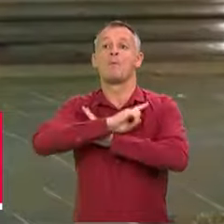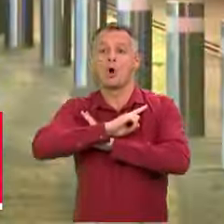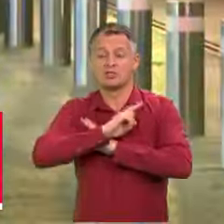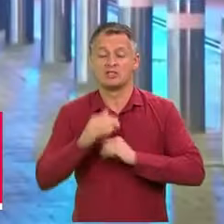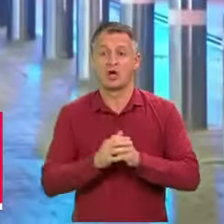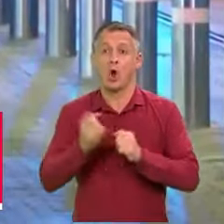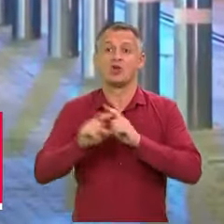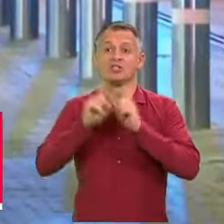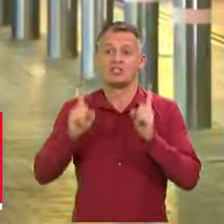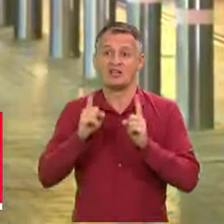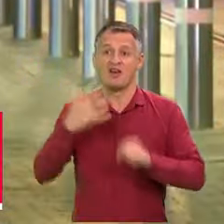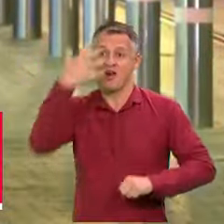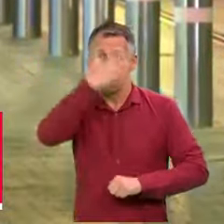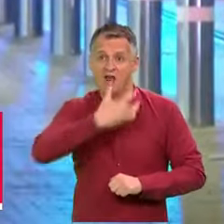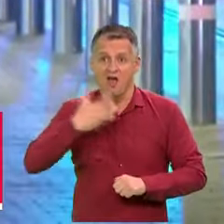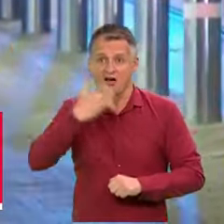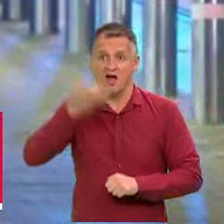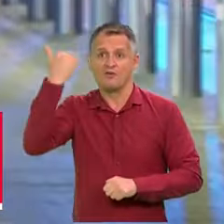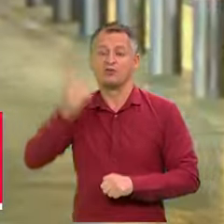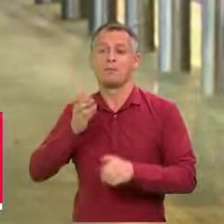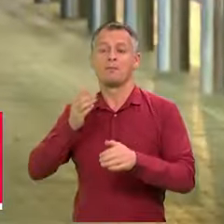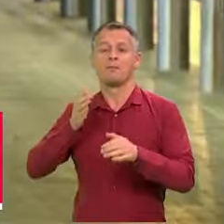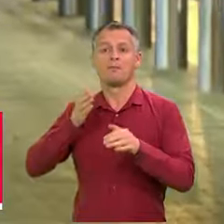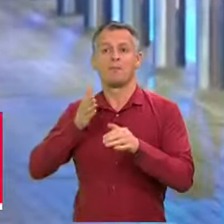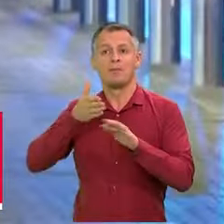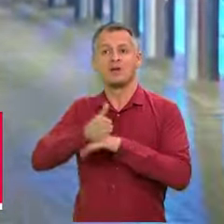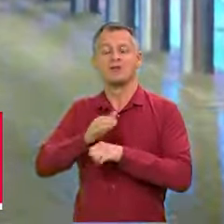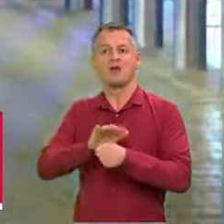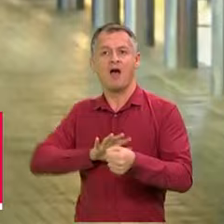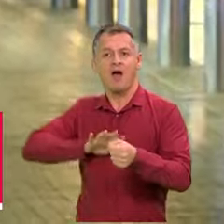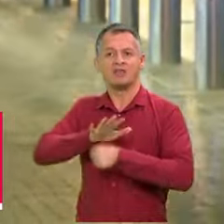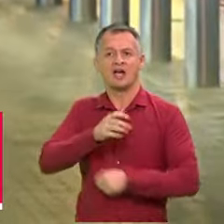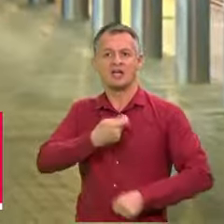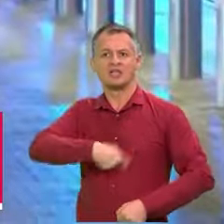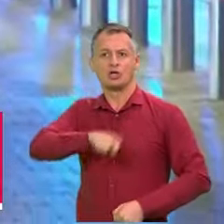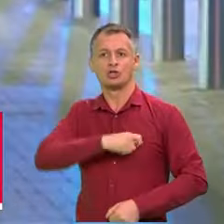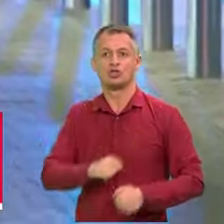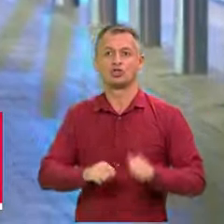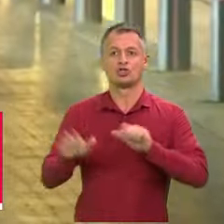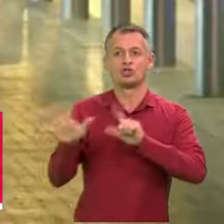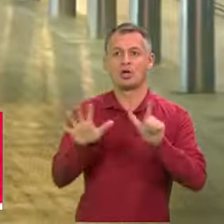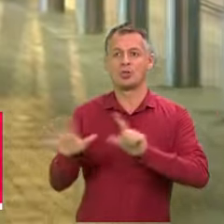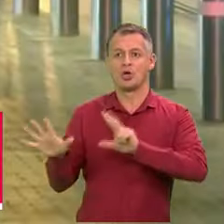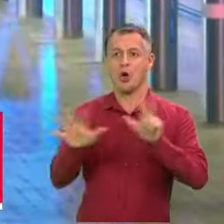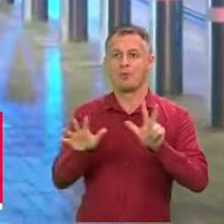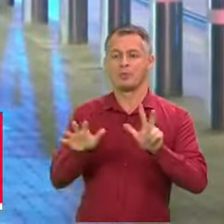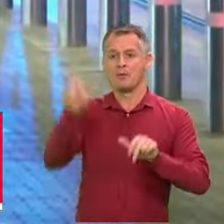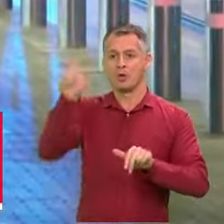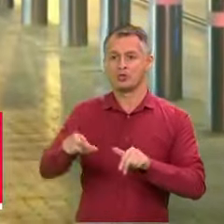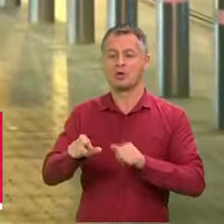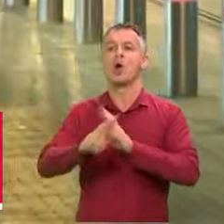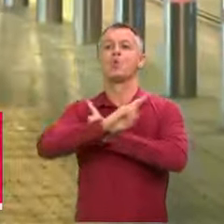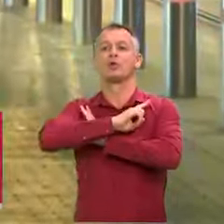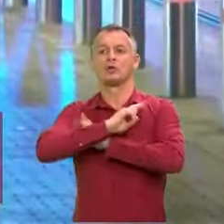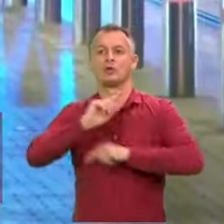neagră, au fost prin atacul terorist. Deci mor 7-8 oameni prin atacul terorist,